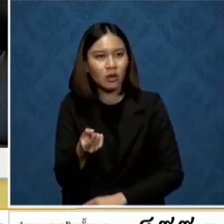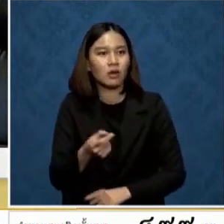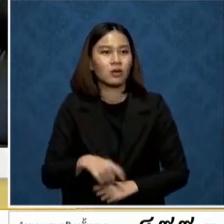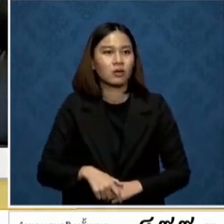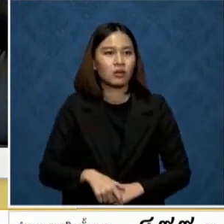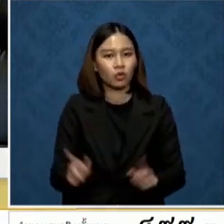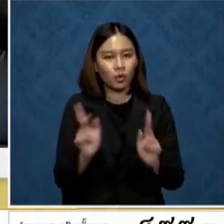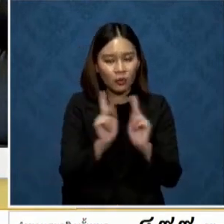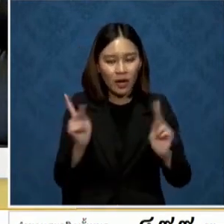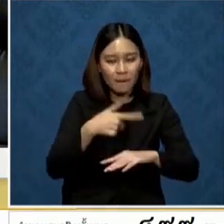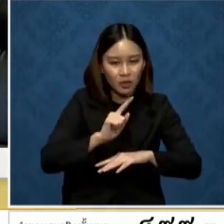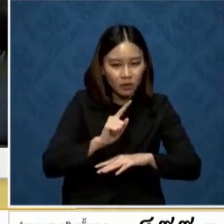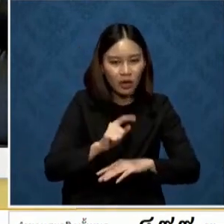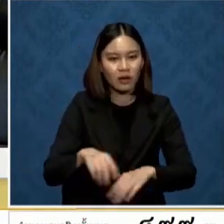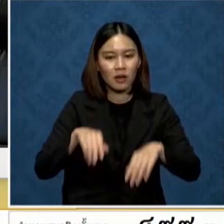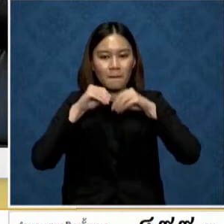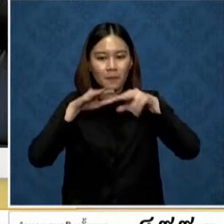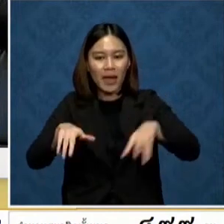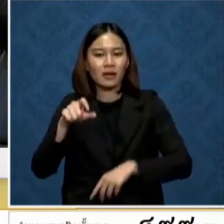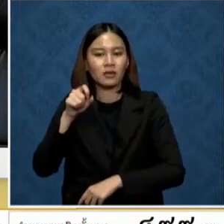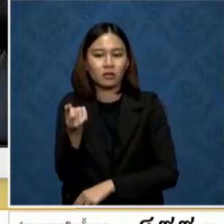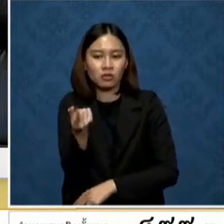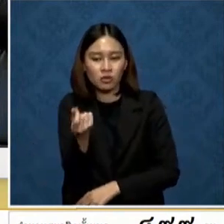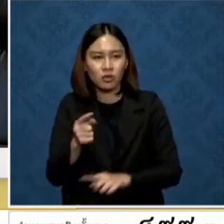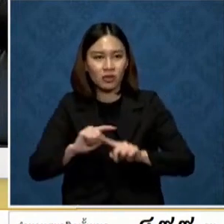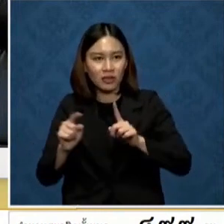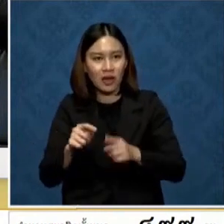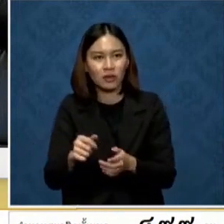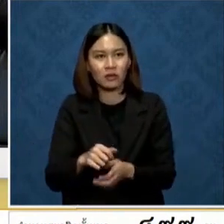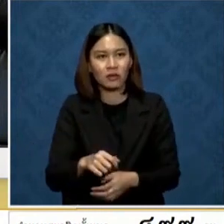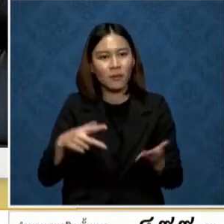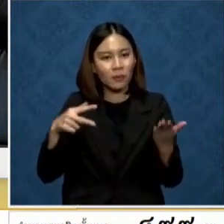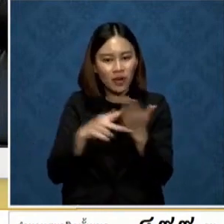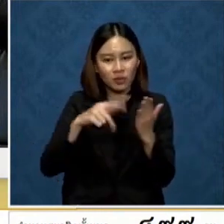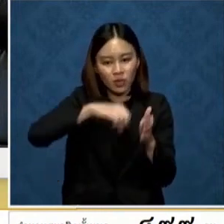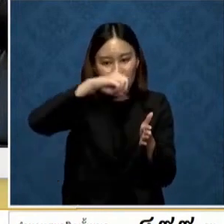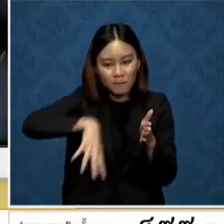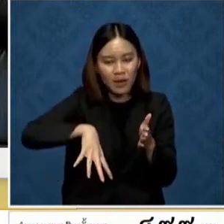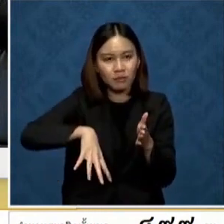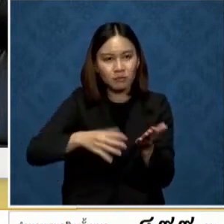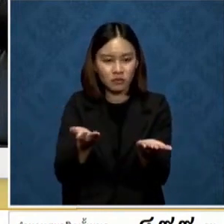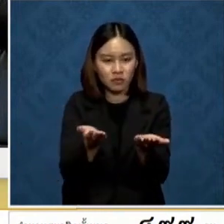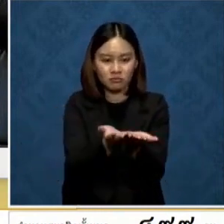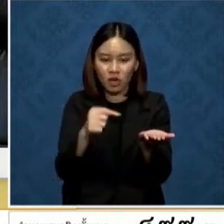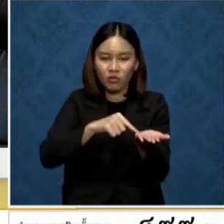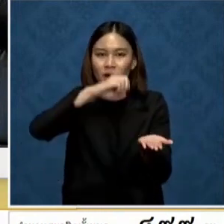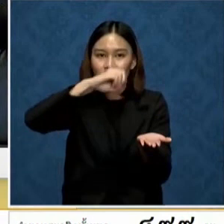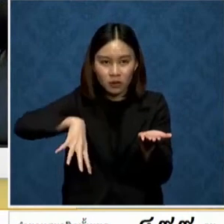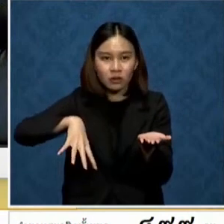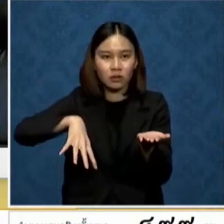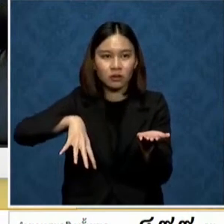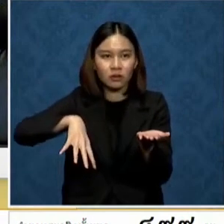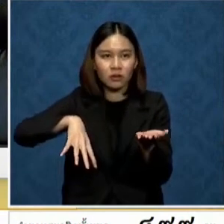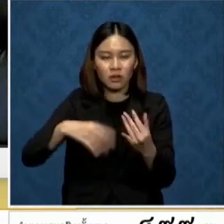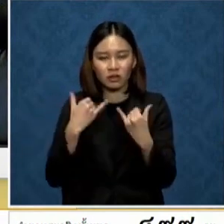กรรมาธิการท่านจะยกเรื่องการถ่ายทอดสดเพื่อที่จะมาปัดทุกข้อนี้ตกทิ้งทั้งฉบับหรือครับ